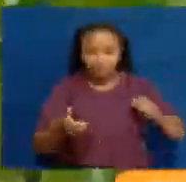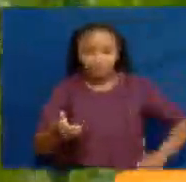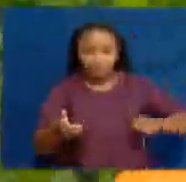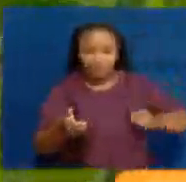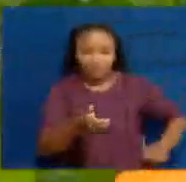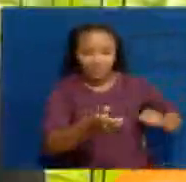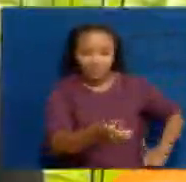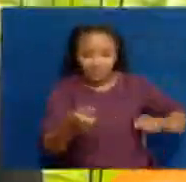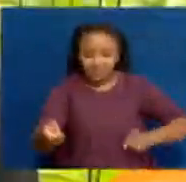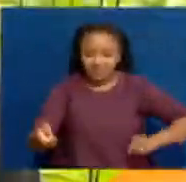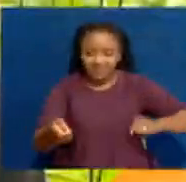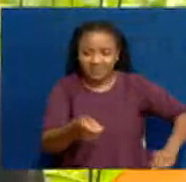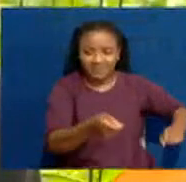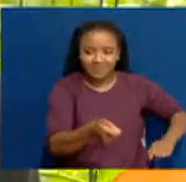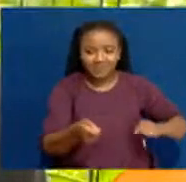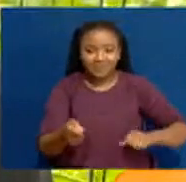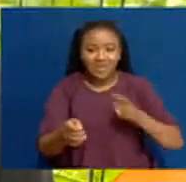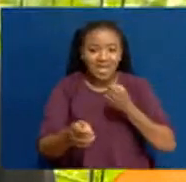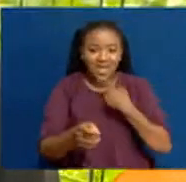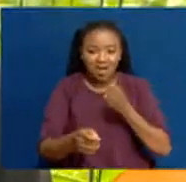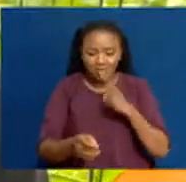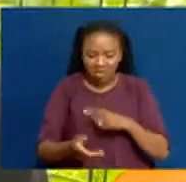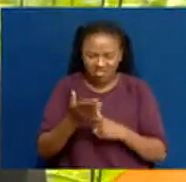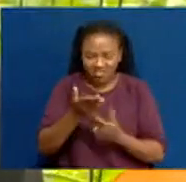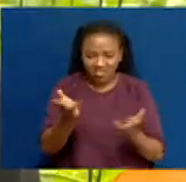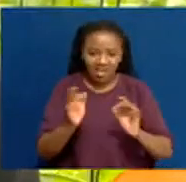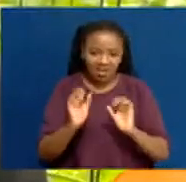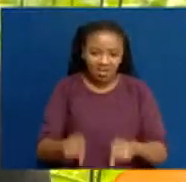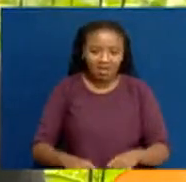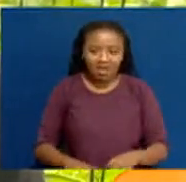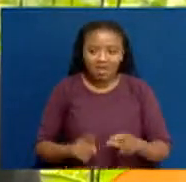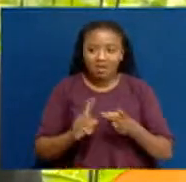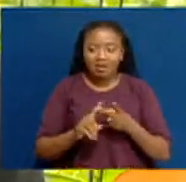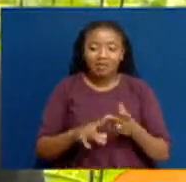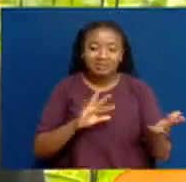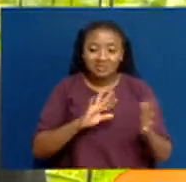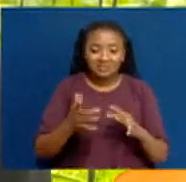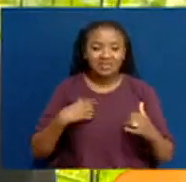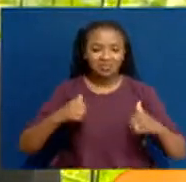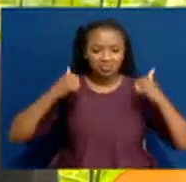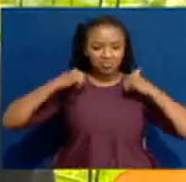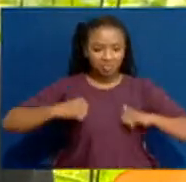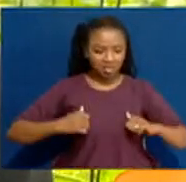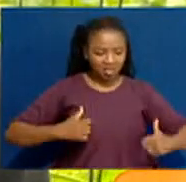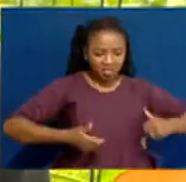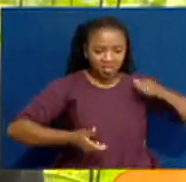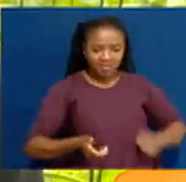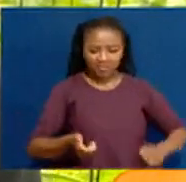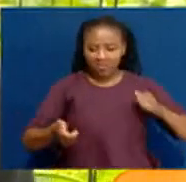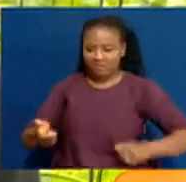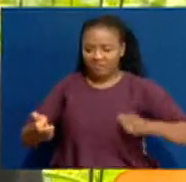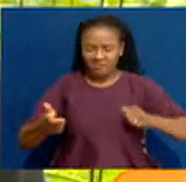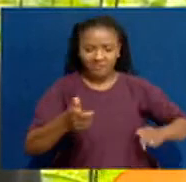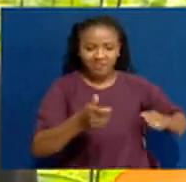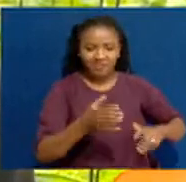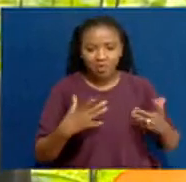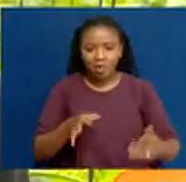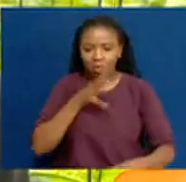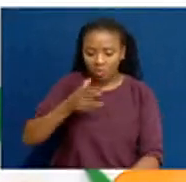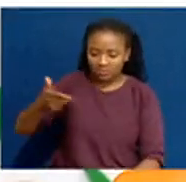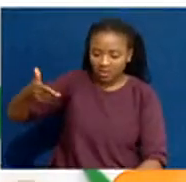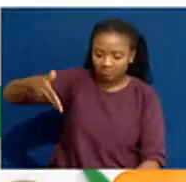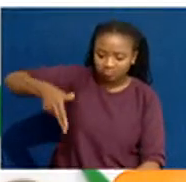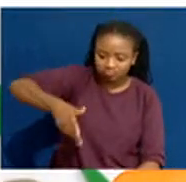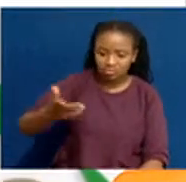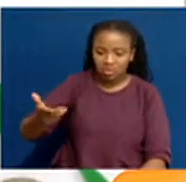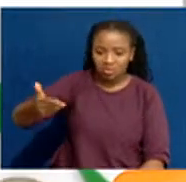lazima hata ubebane na pipe ama mitungi, lakini hii kama ni kufungua maji inajifungua.